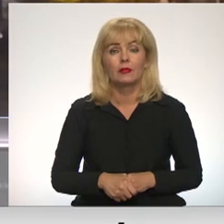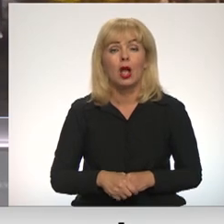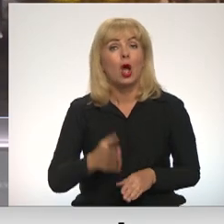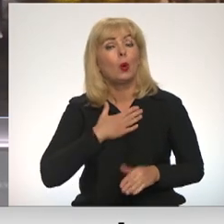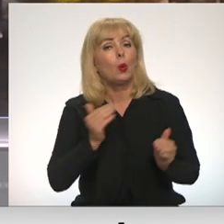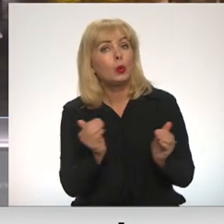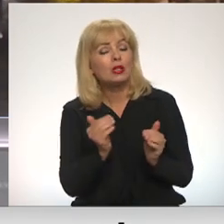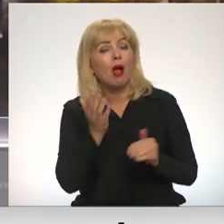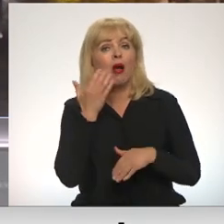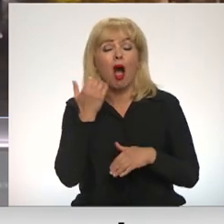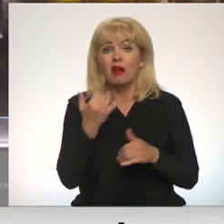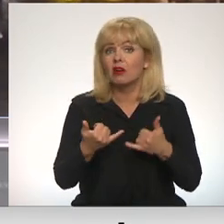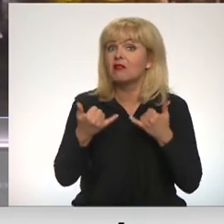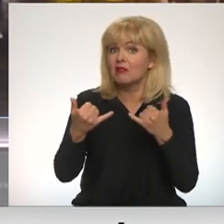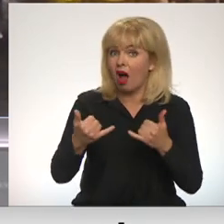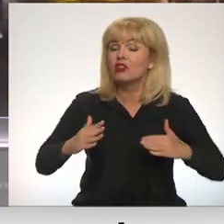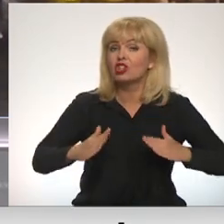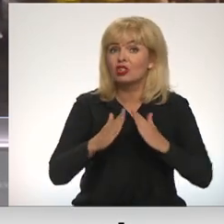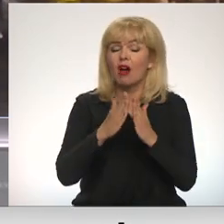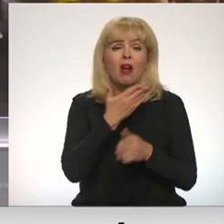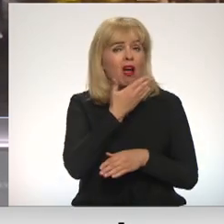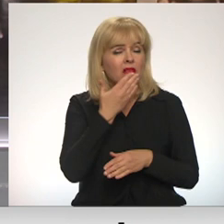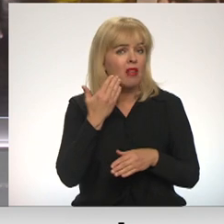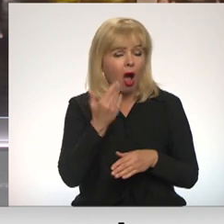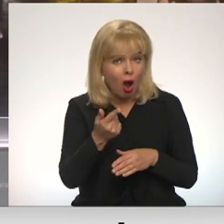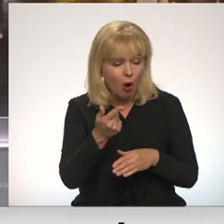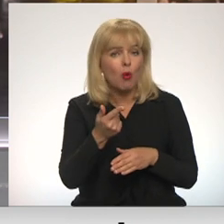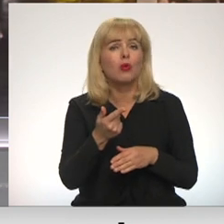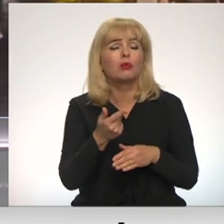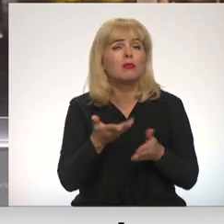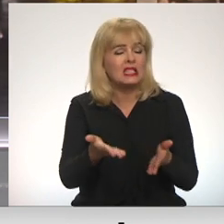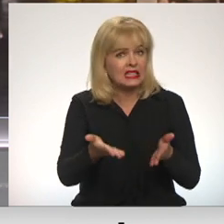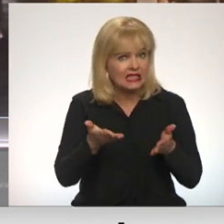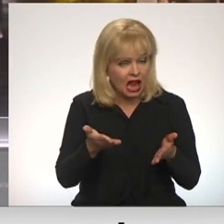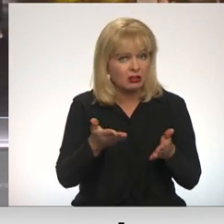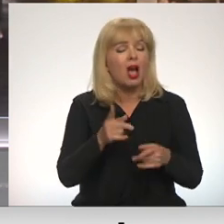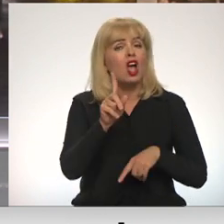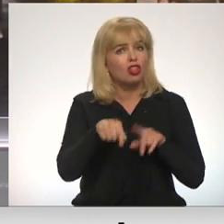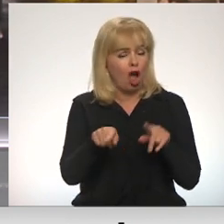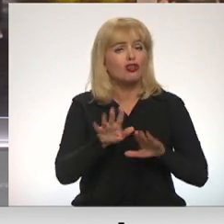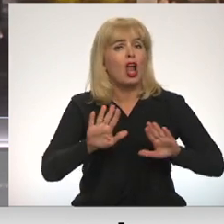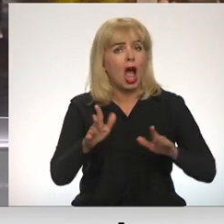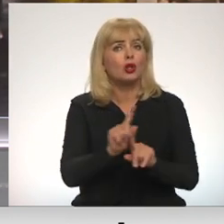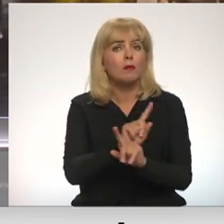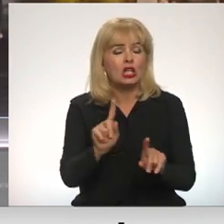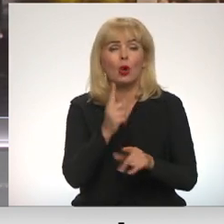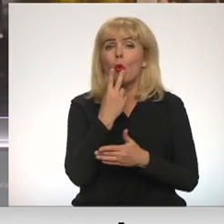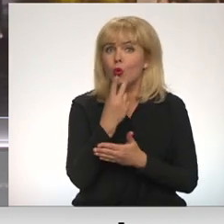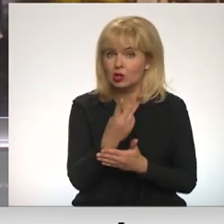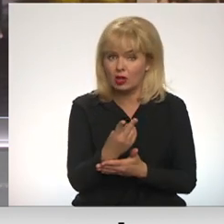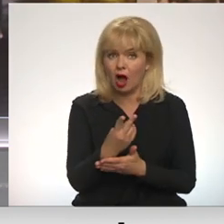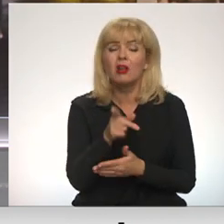Kucēnu vai kaķēnu dāvināšanas svētkos nav ļoti izteikta tendence, taču tādu gadījumu ir un savā ziņā to var uzskatīt arī